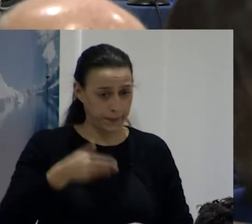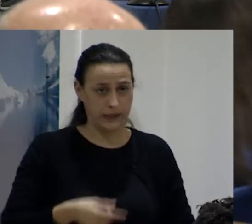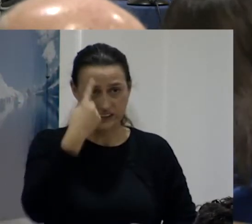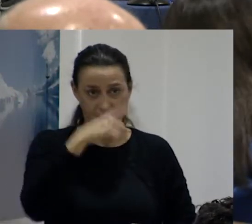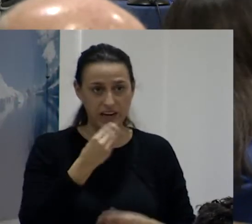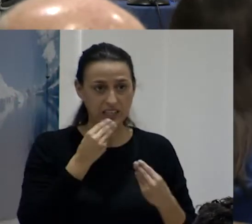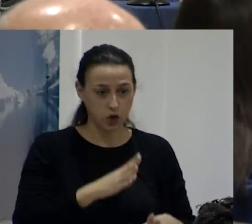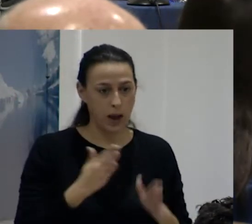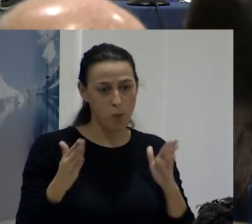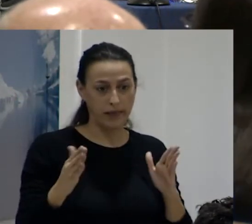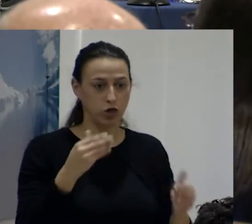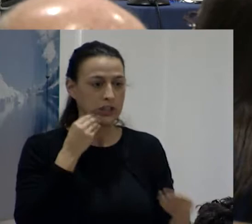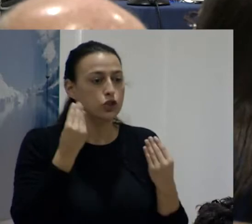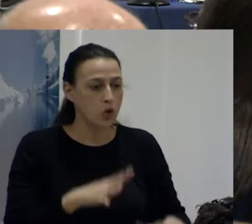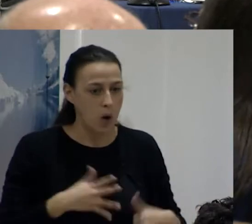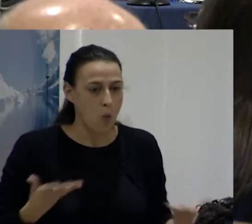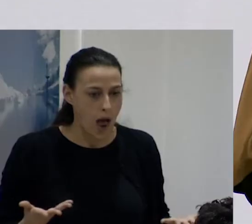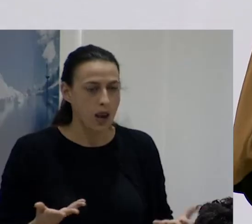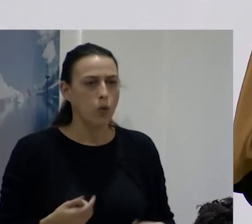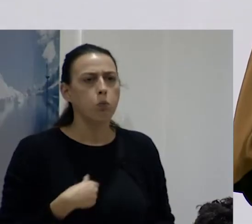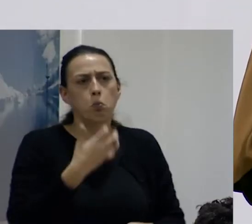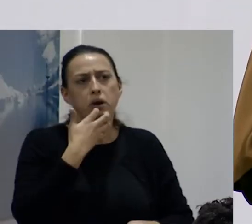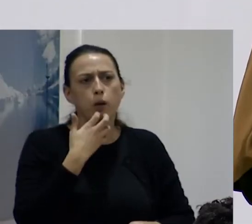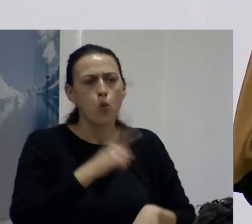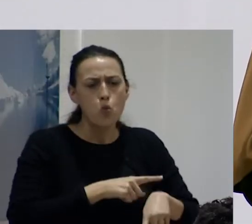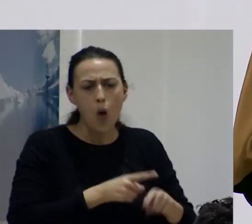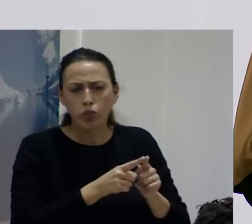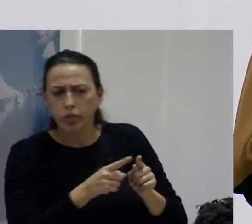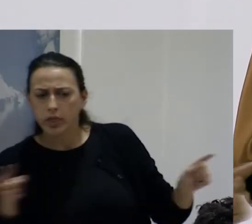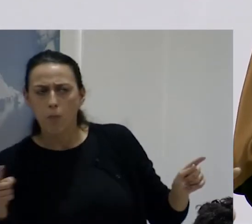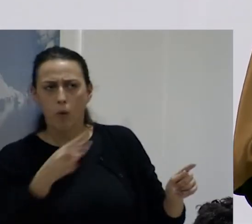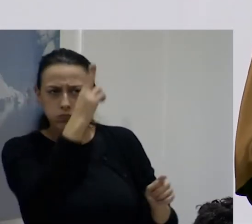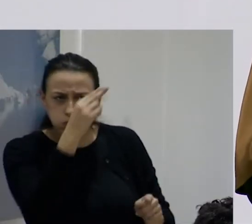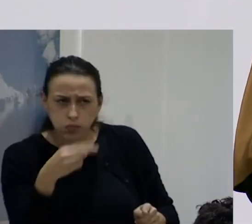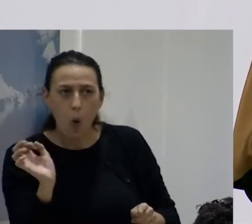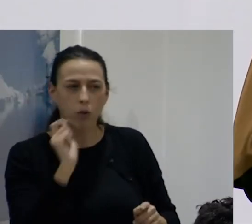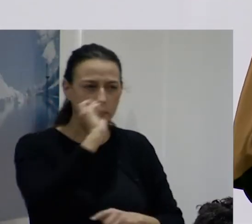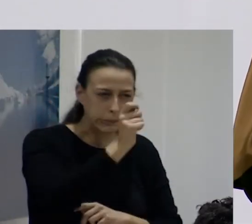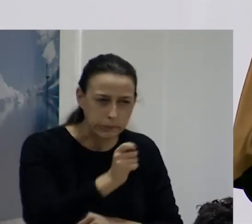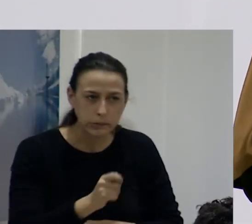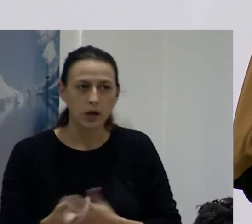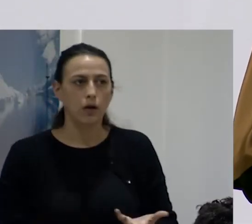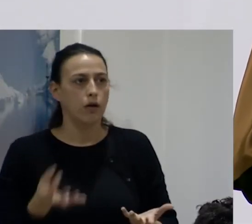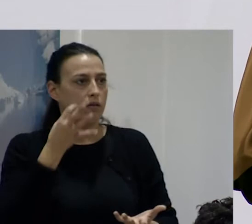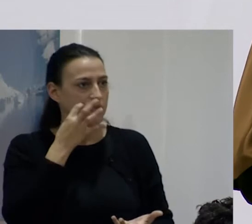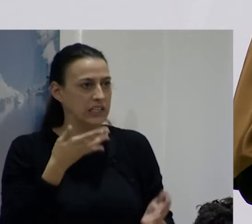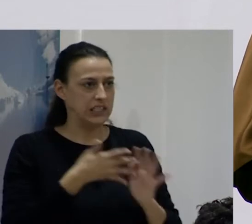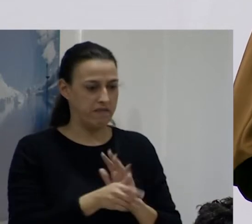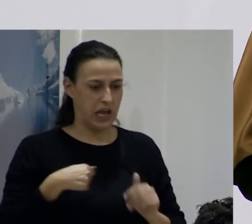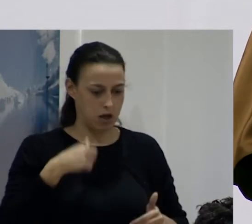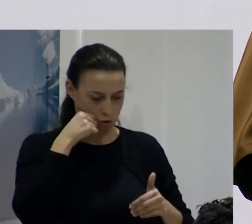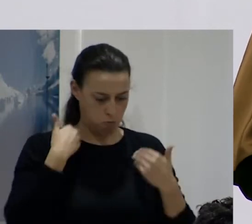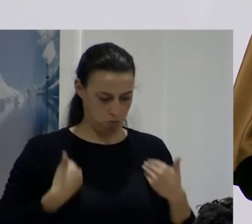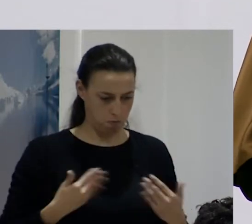dies, de mesos, d'anys, un procés que per a l'artista es presenta